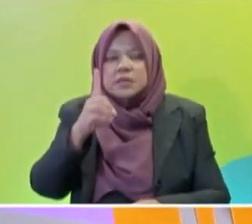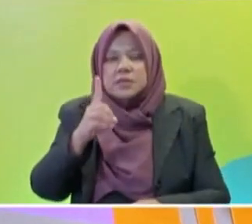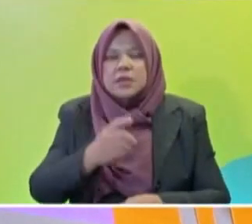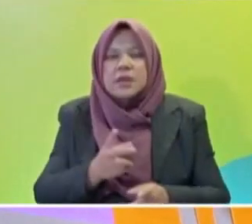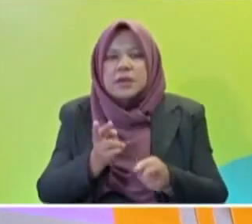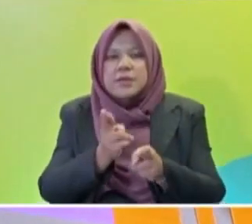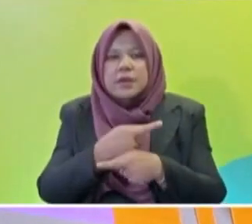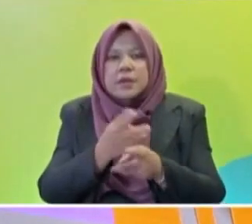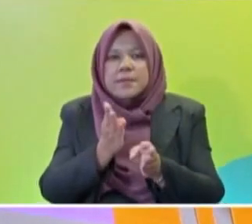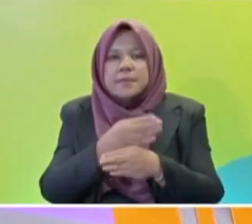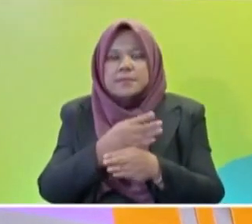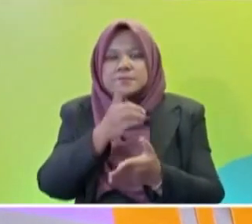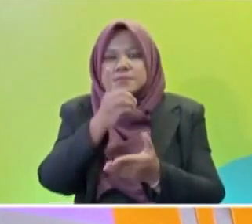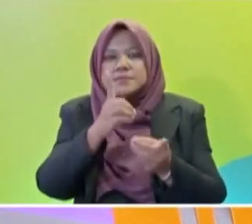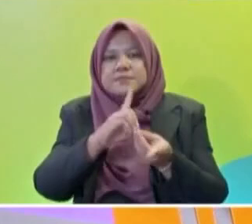sebagai